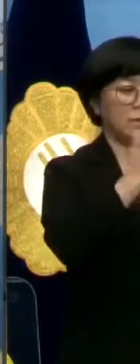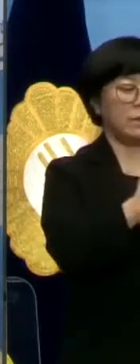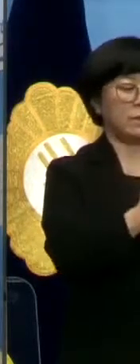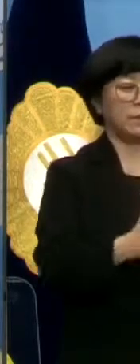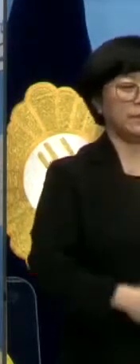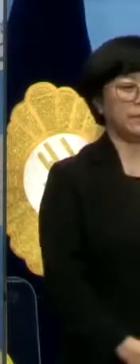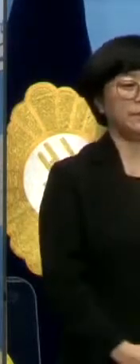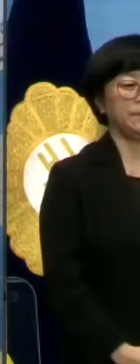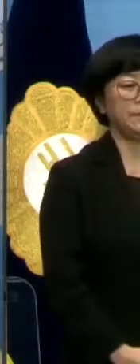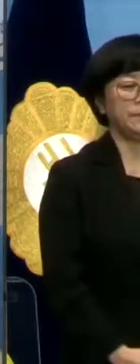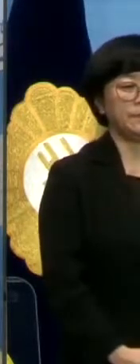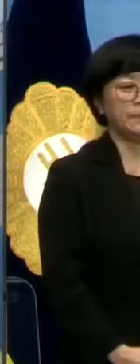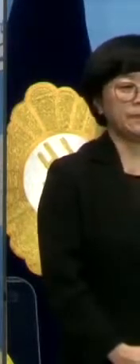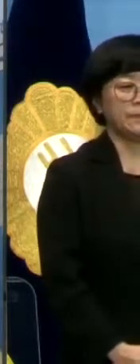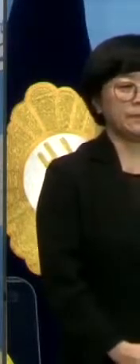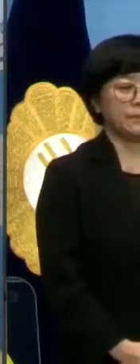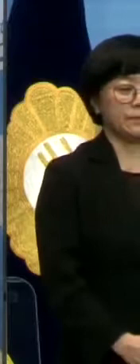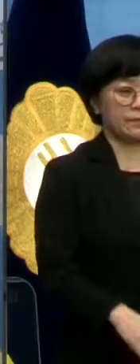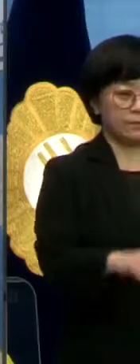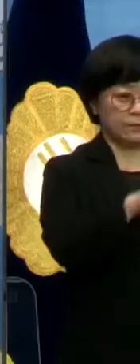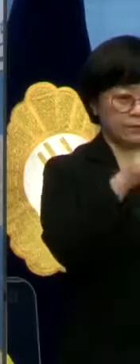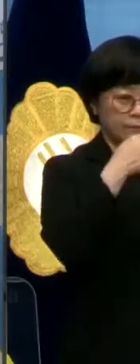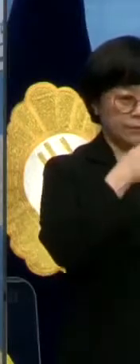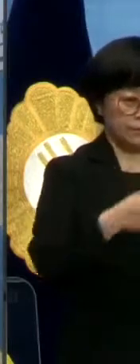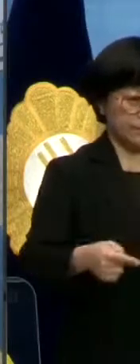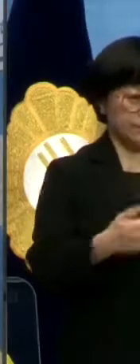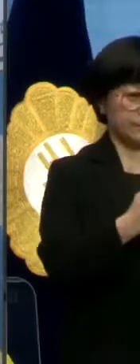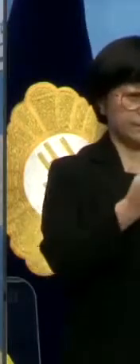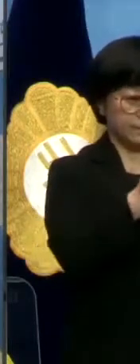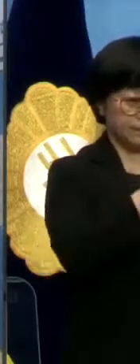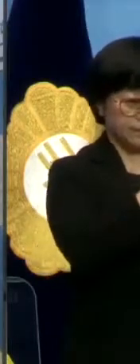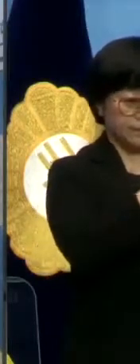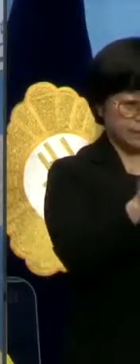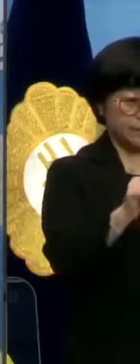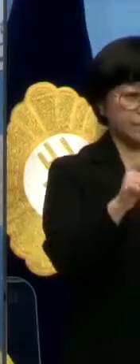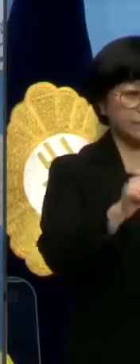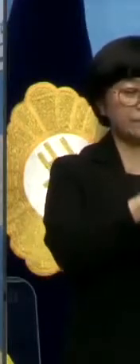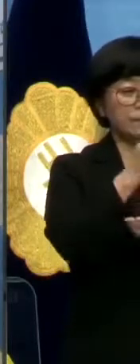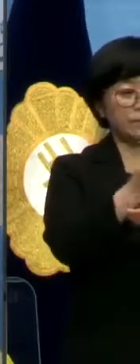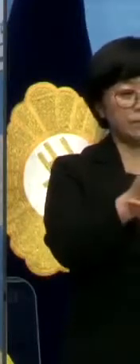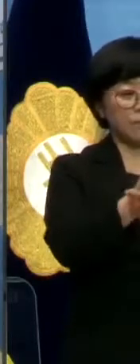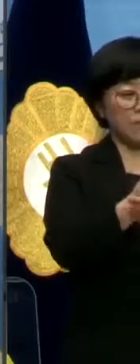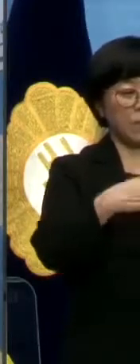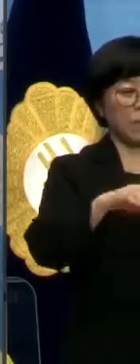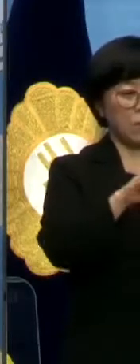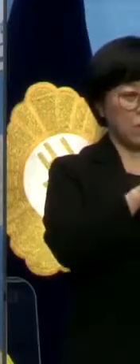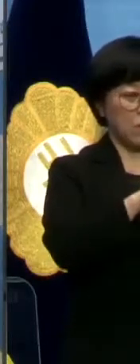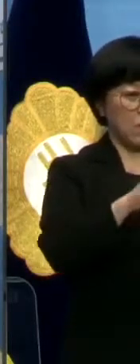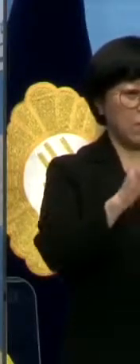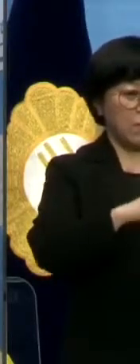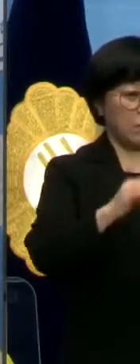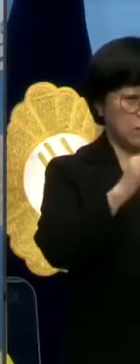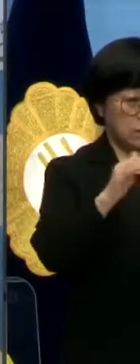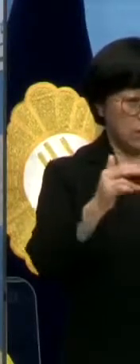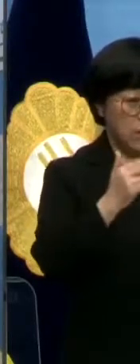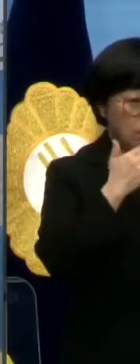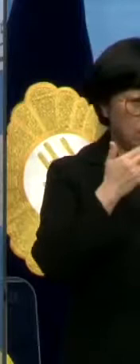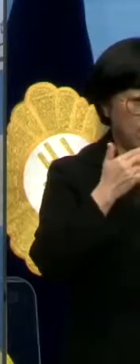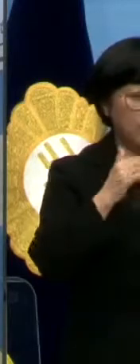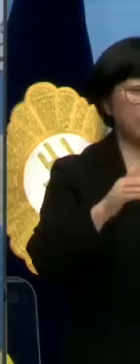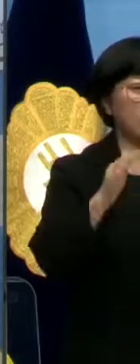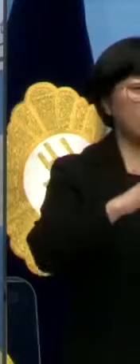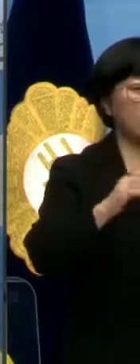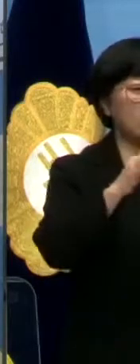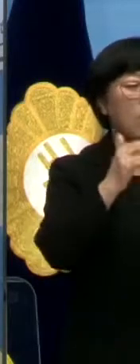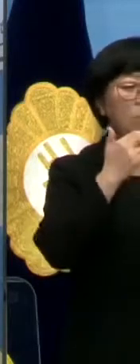바랍니다. 코로나19 피해 소상공인 등을 위한 특별법과 코로나 불평등 해소 TF를 만들기